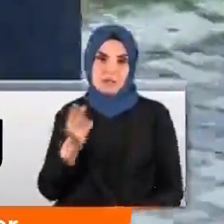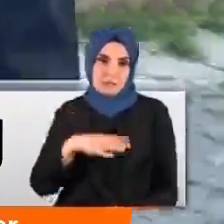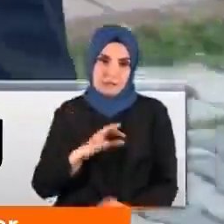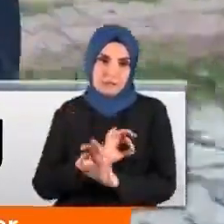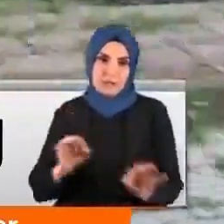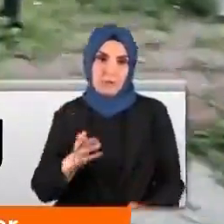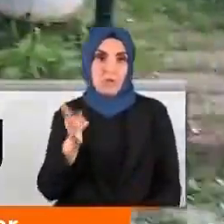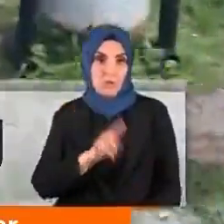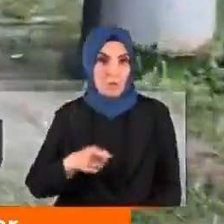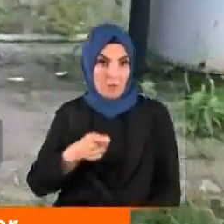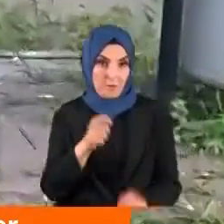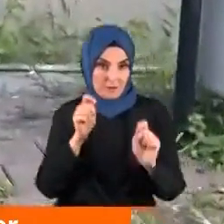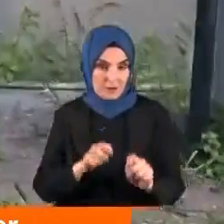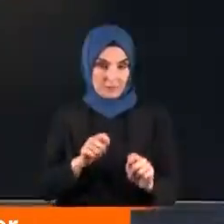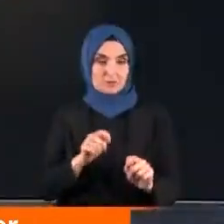cezaevine gönderildi.